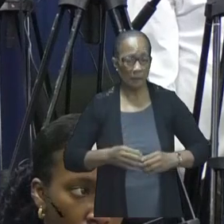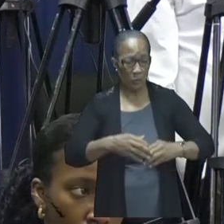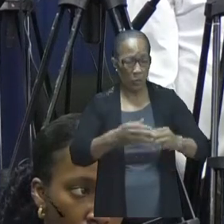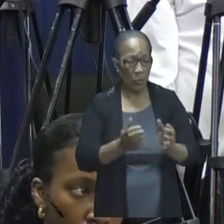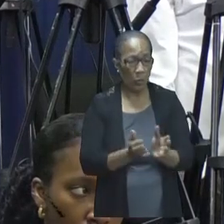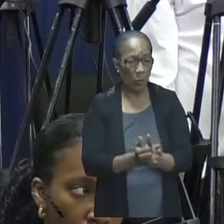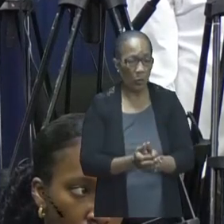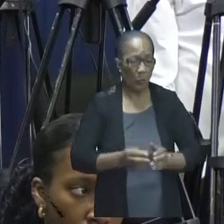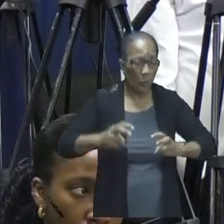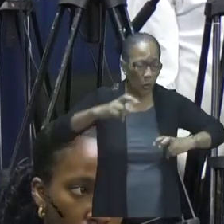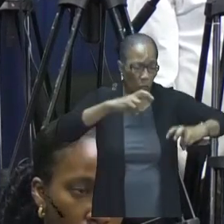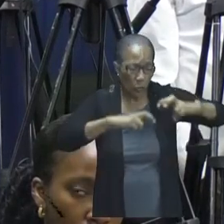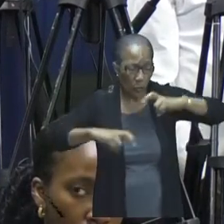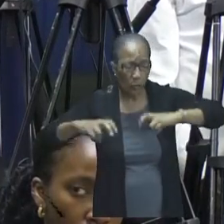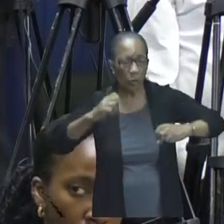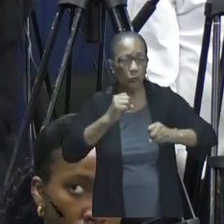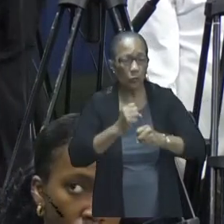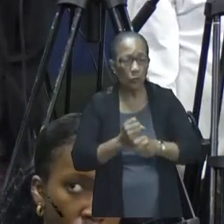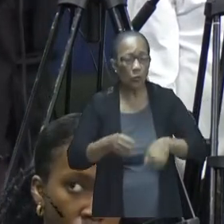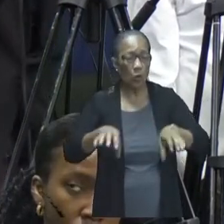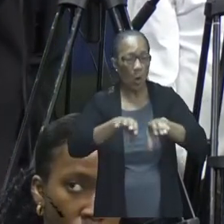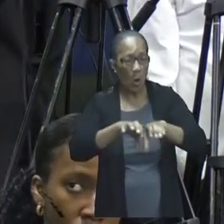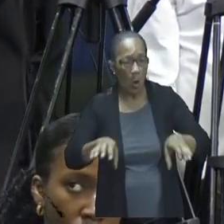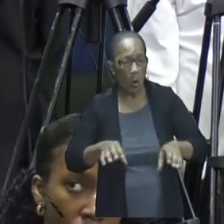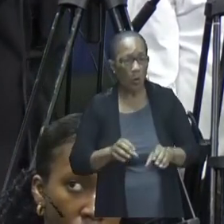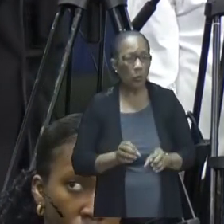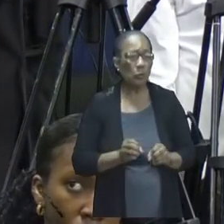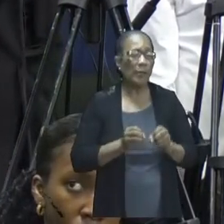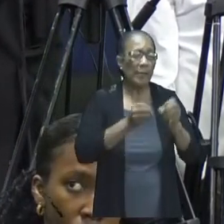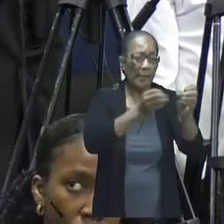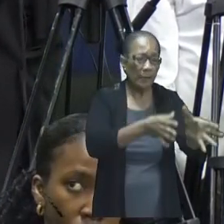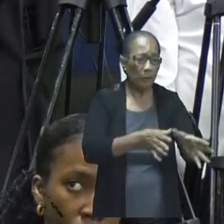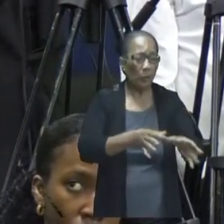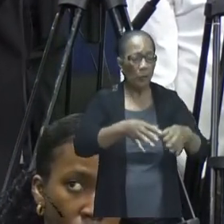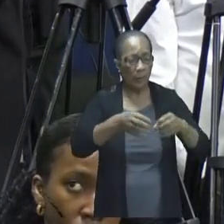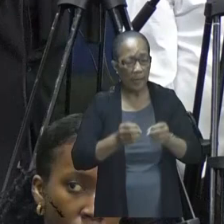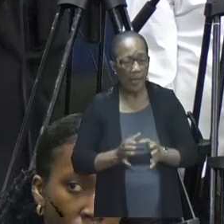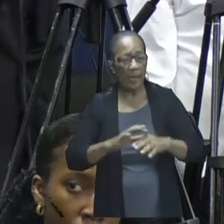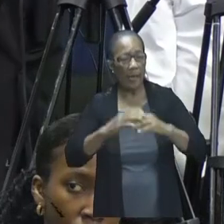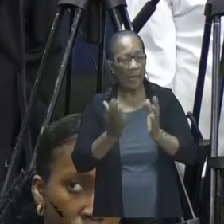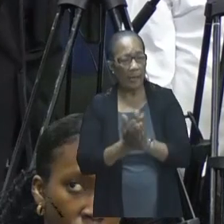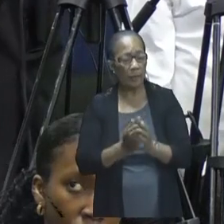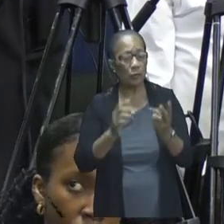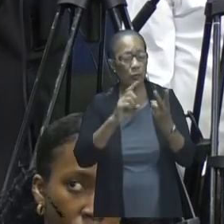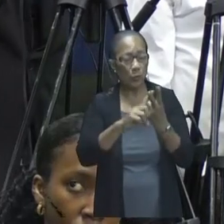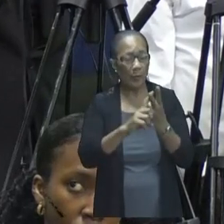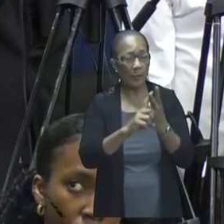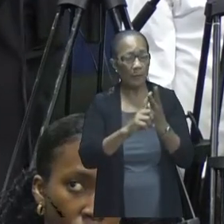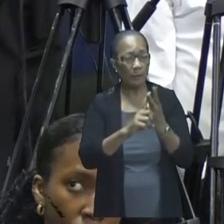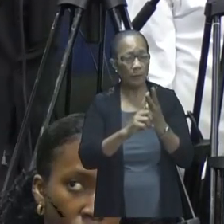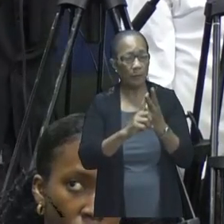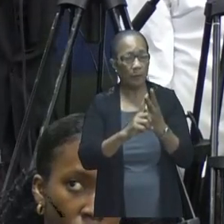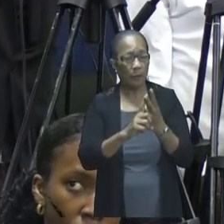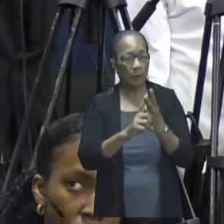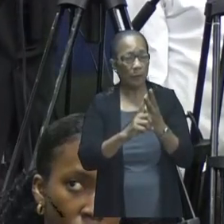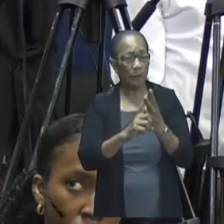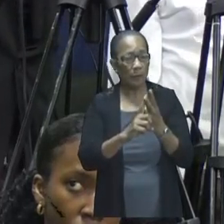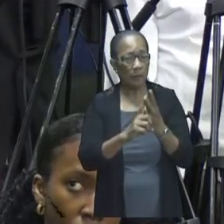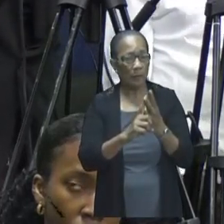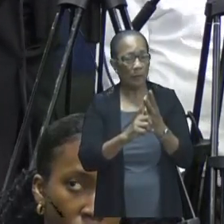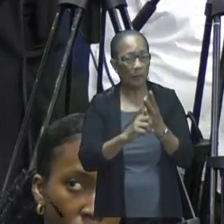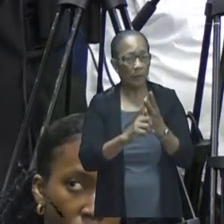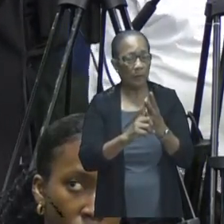controles te doen controles hoop import en al deze zaken maar andere vragen president bij tros imago van